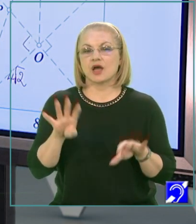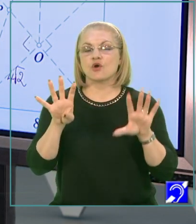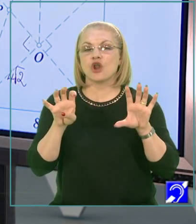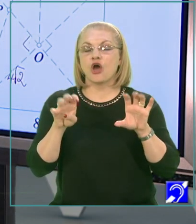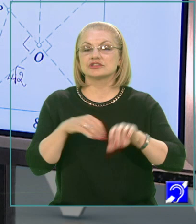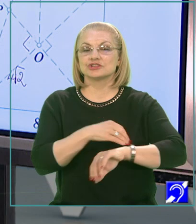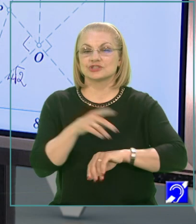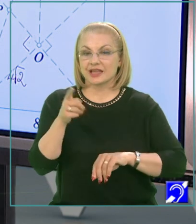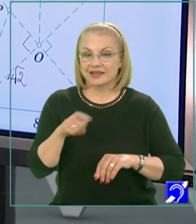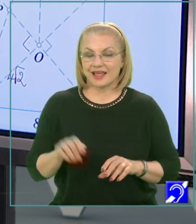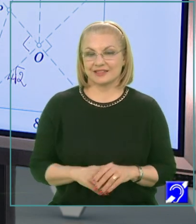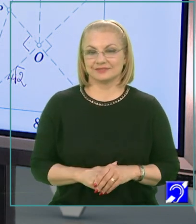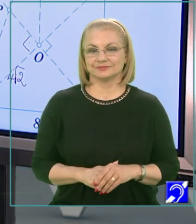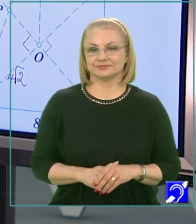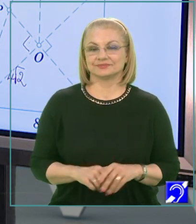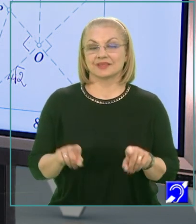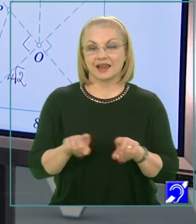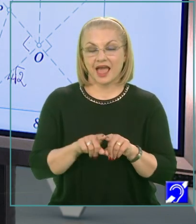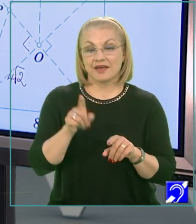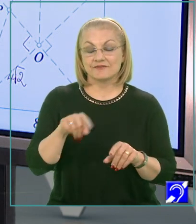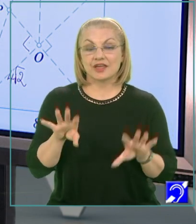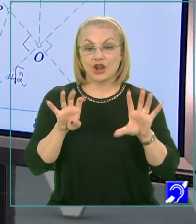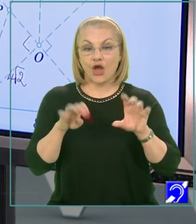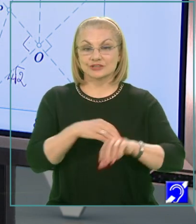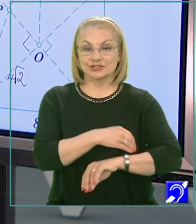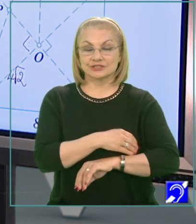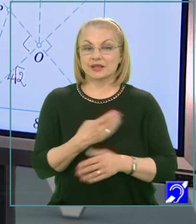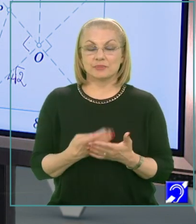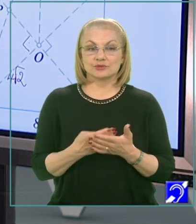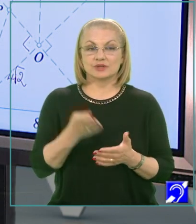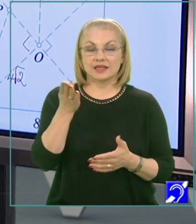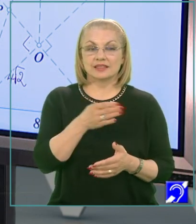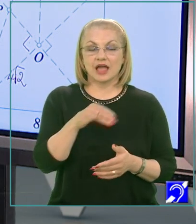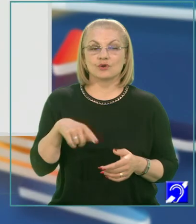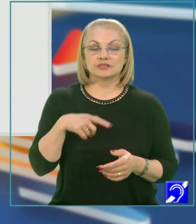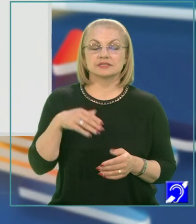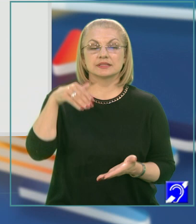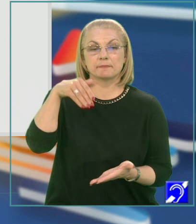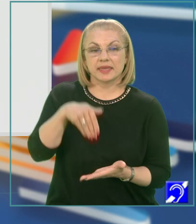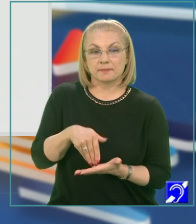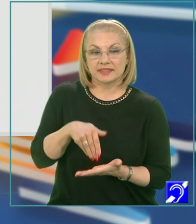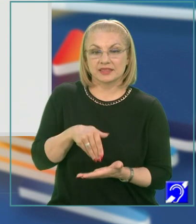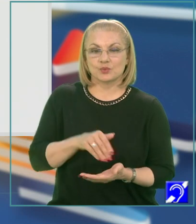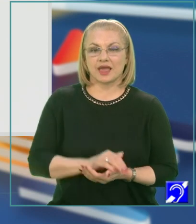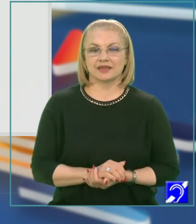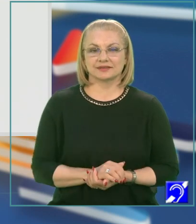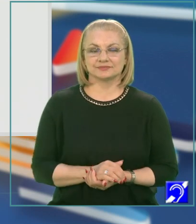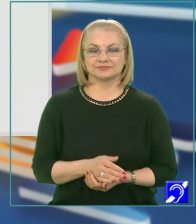Dar și acest unghi este de 90 de grade pentru că diagonalele în pătrat sunt perpendiculare. Și